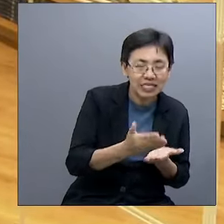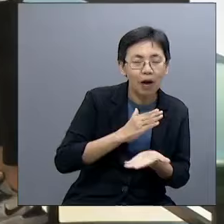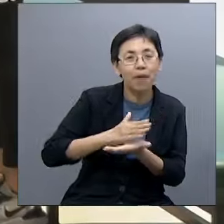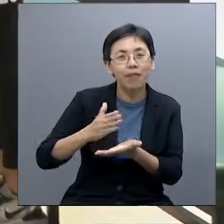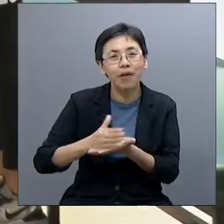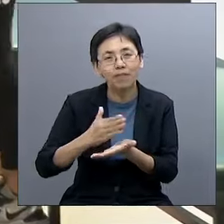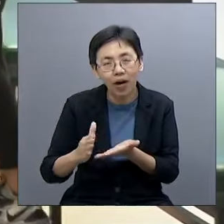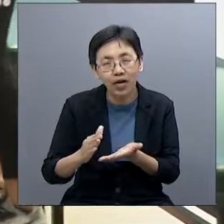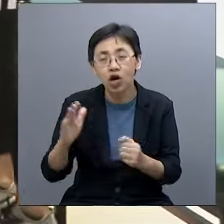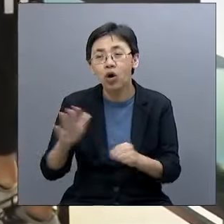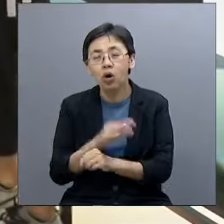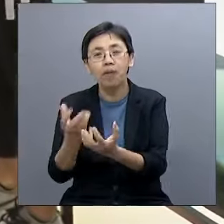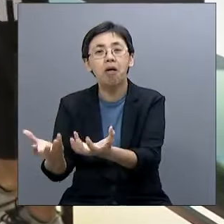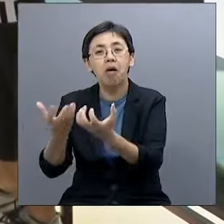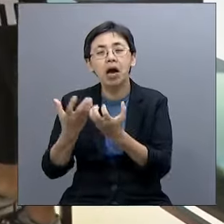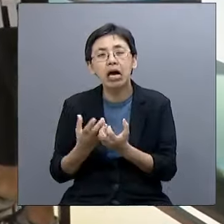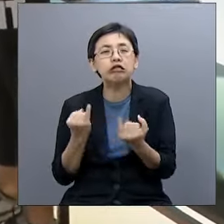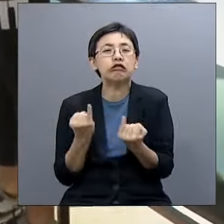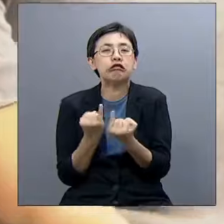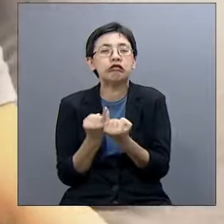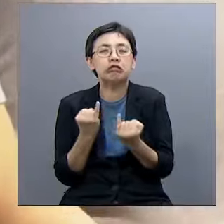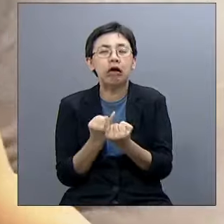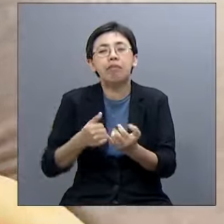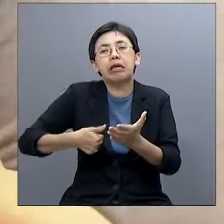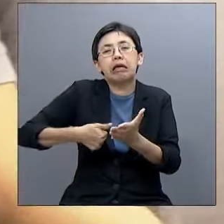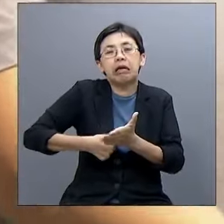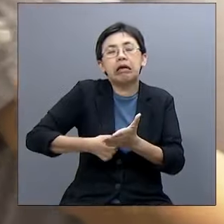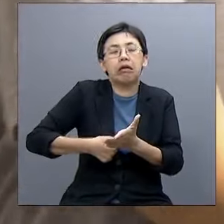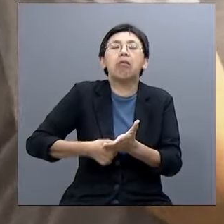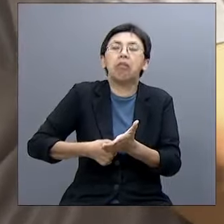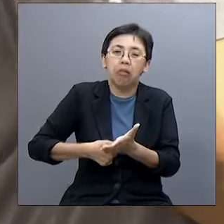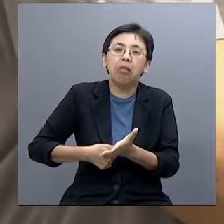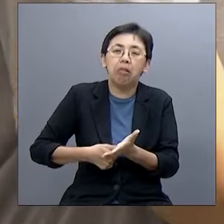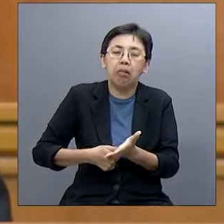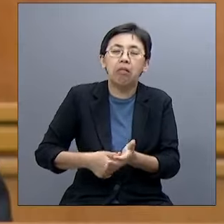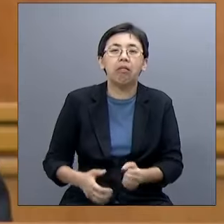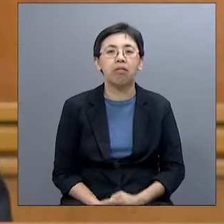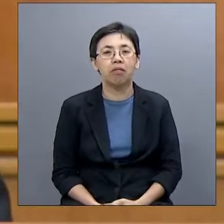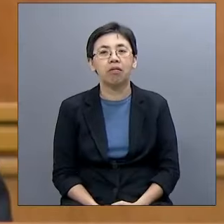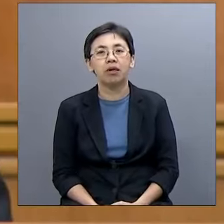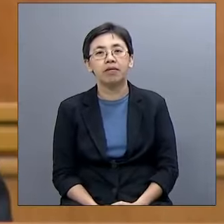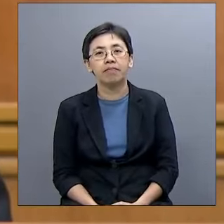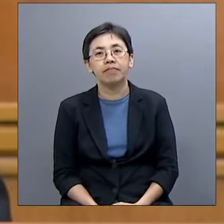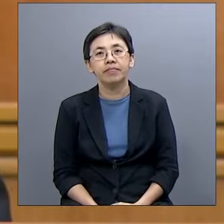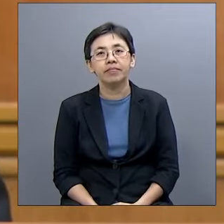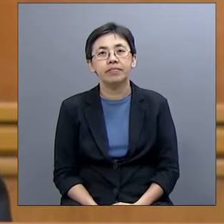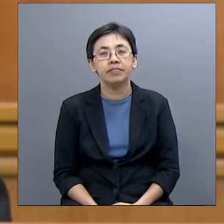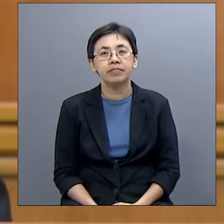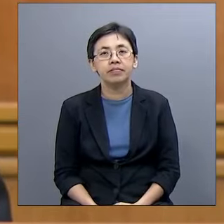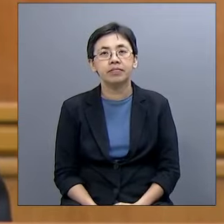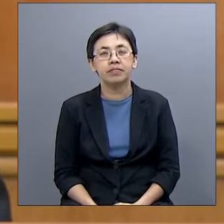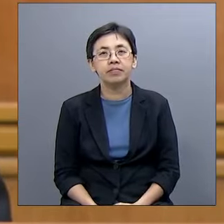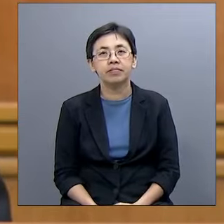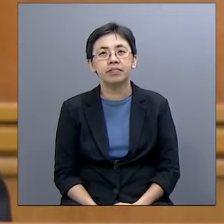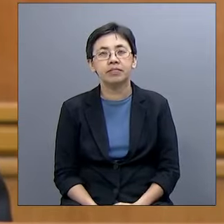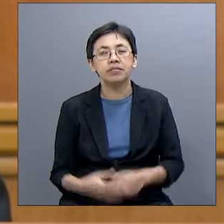ครบรับของสุดท้ายการกอดงี่มันง่ายขึ้นค่ะขณะนี้เองอย่างที่ทาง